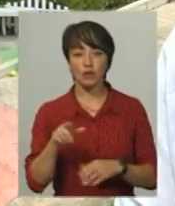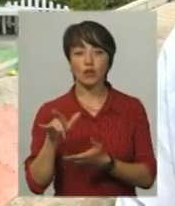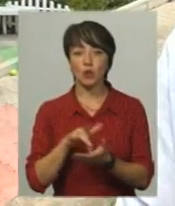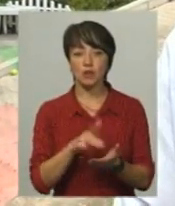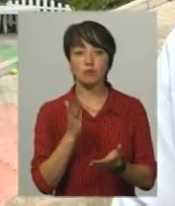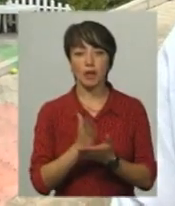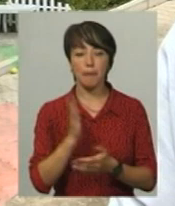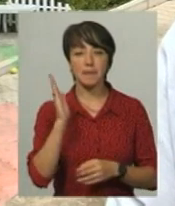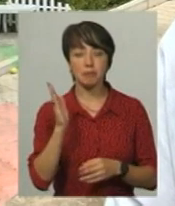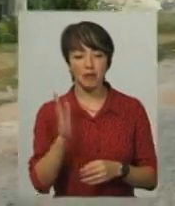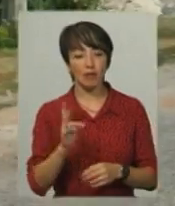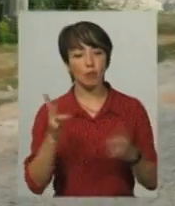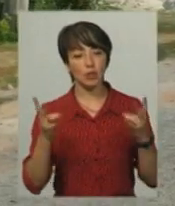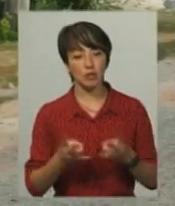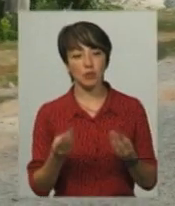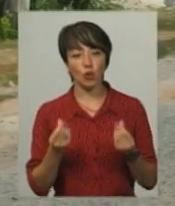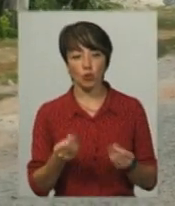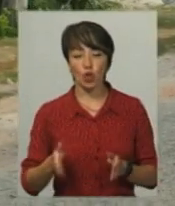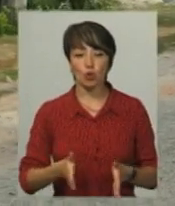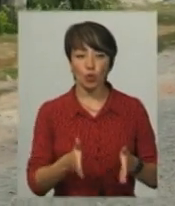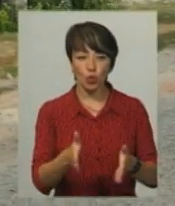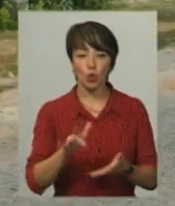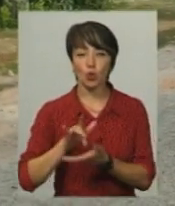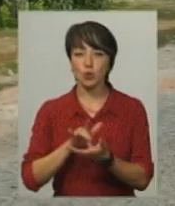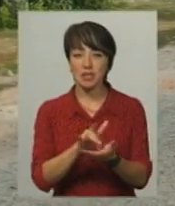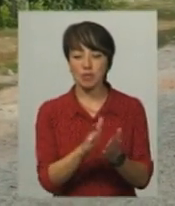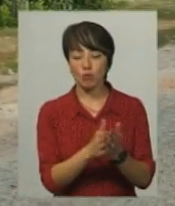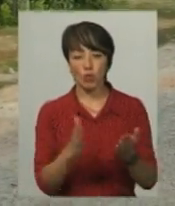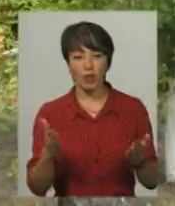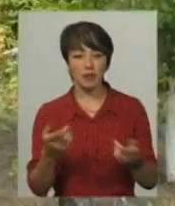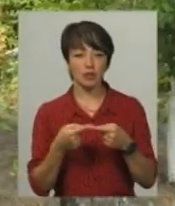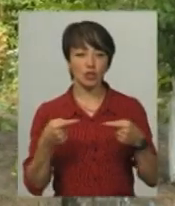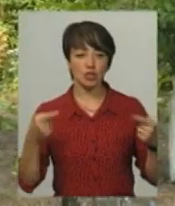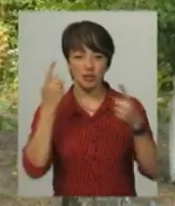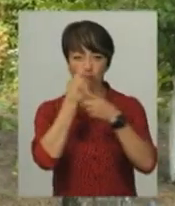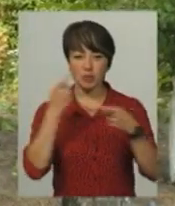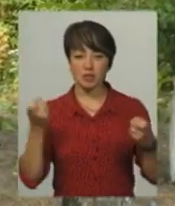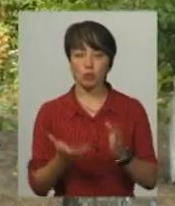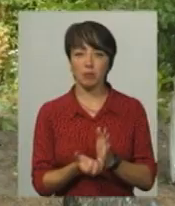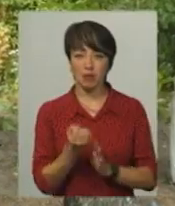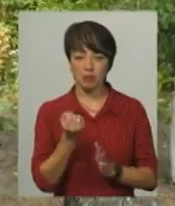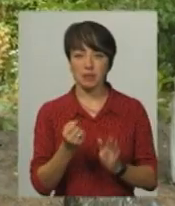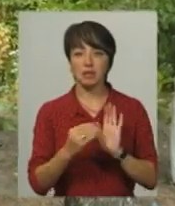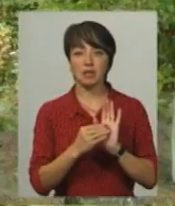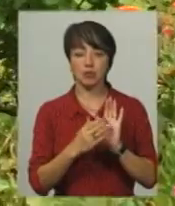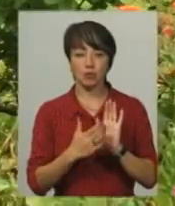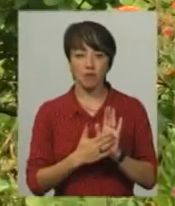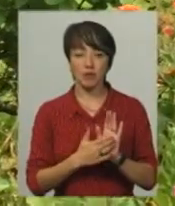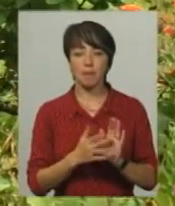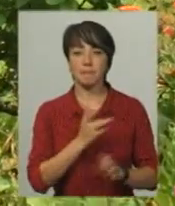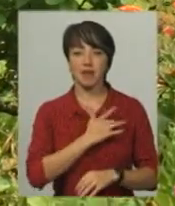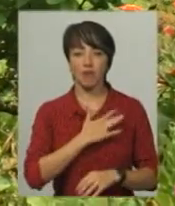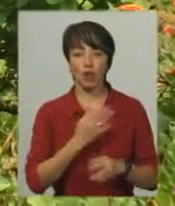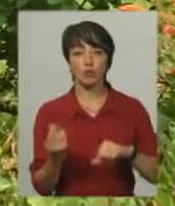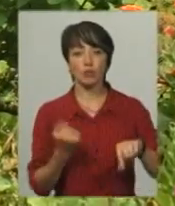туризму є перспективи, та потрібні гроші на дороги, туристичні путівники, буклети та іншу інформаційну підтримку зареєстрованого приватного бізнесу,